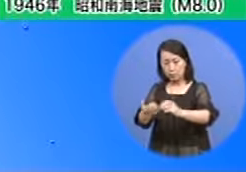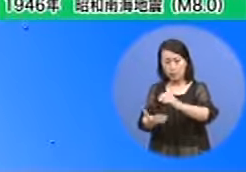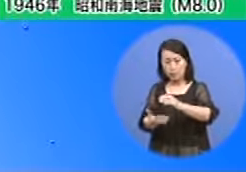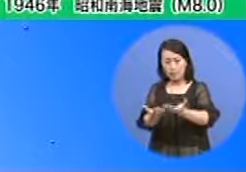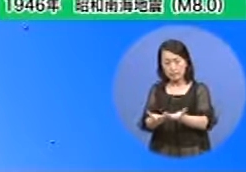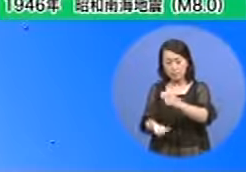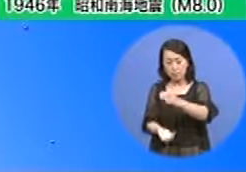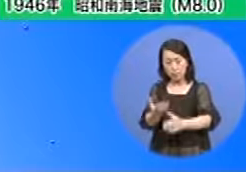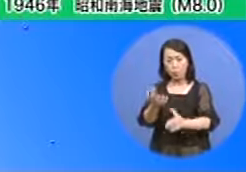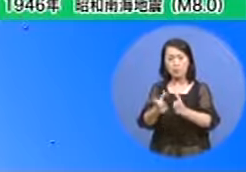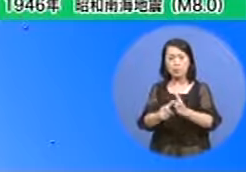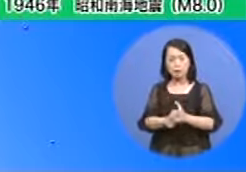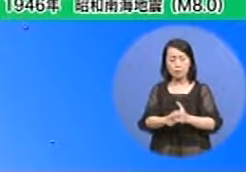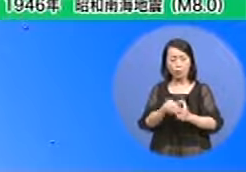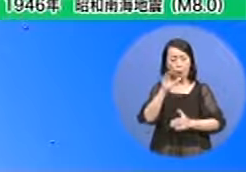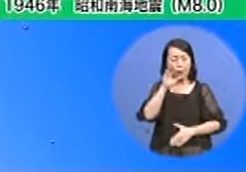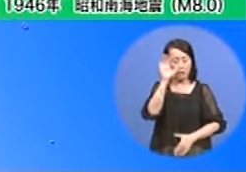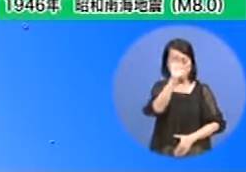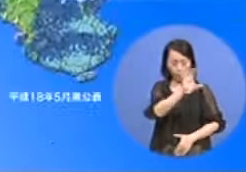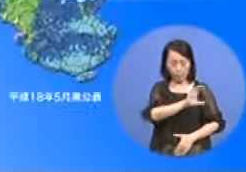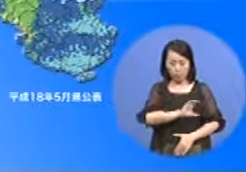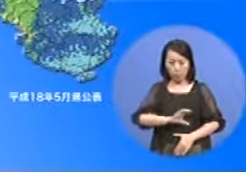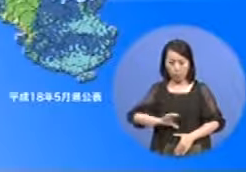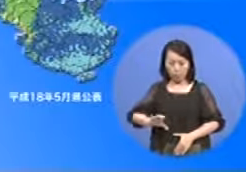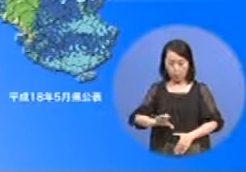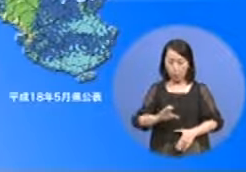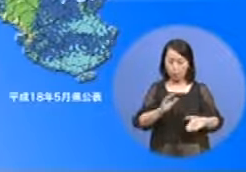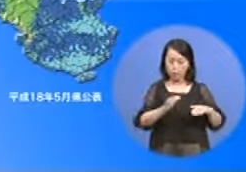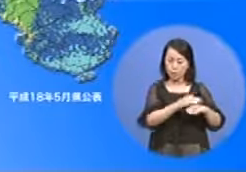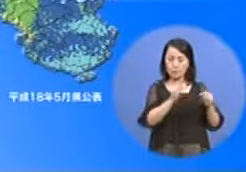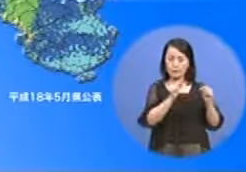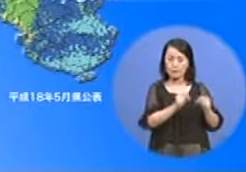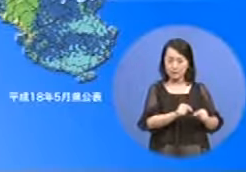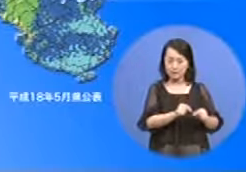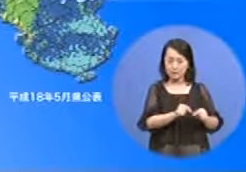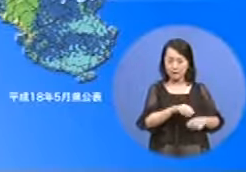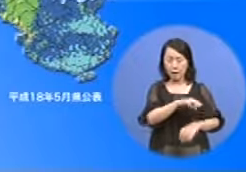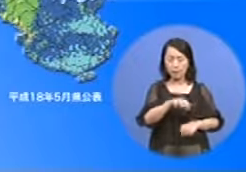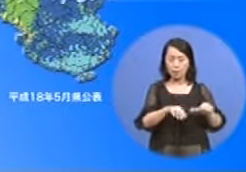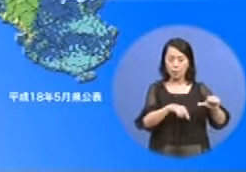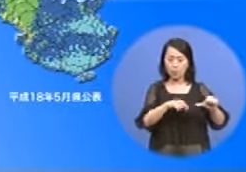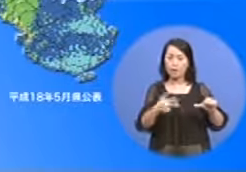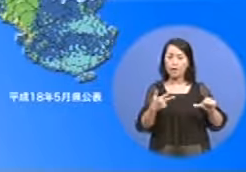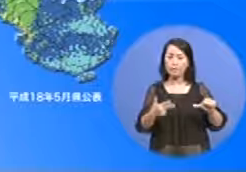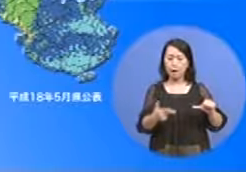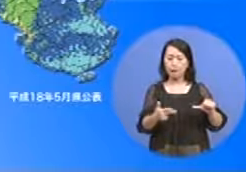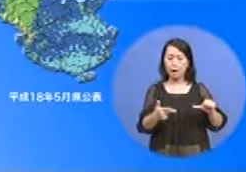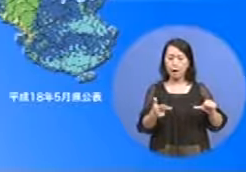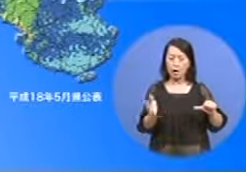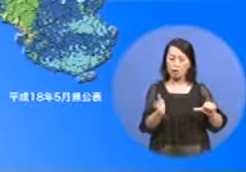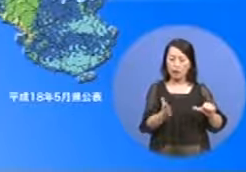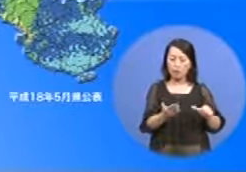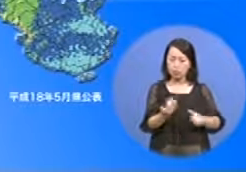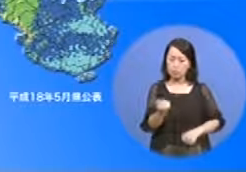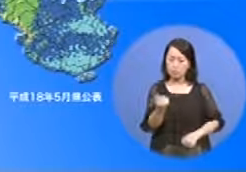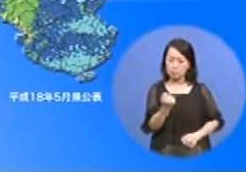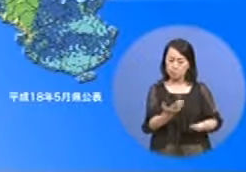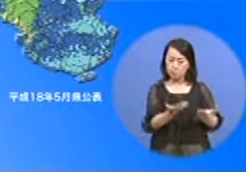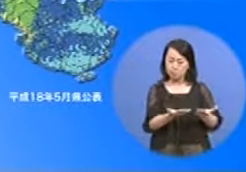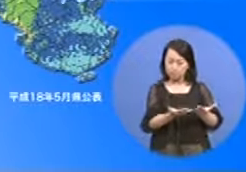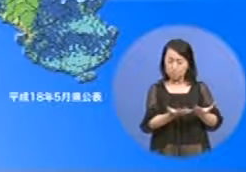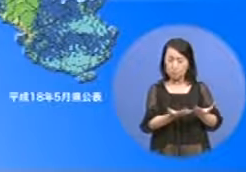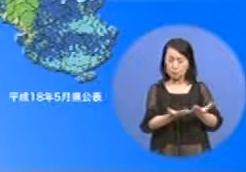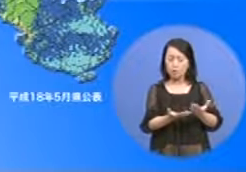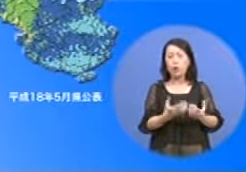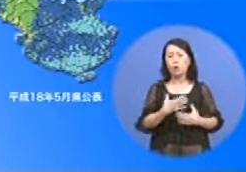部や中部の沿岸部を中心にしまして震度5弱から7程度の非常に強い揺れが起こることが予測されてい